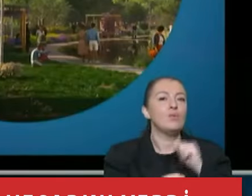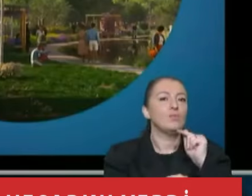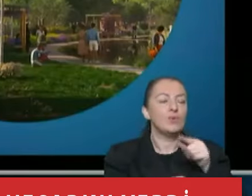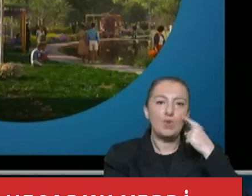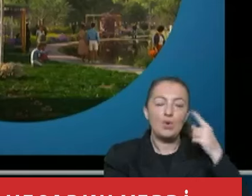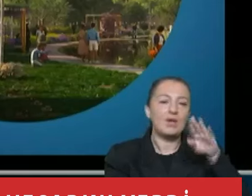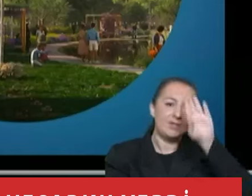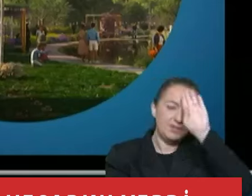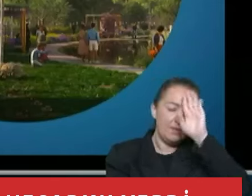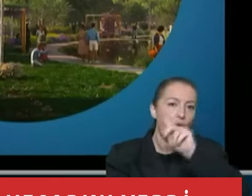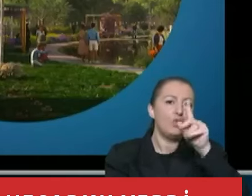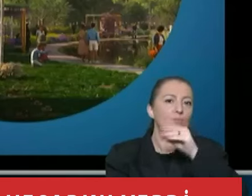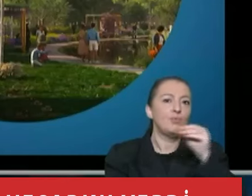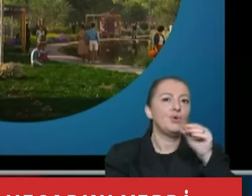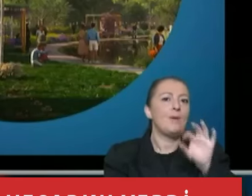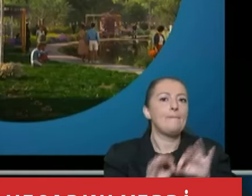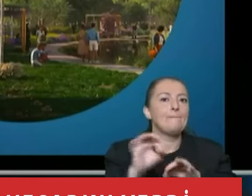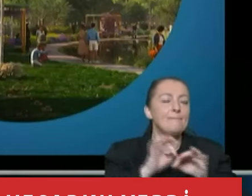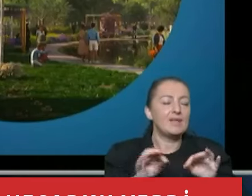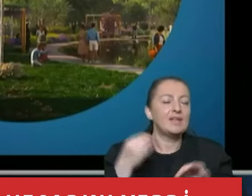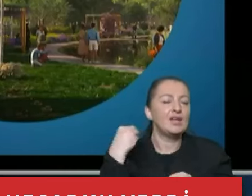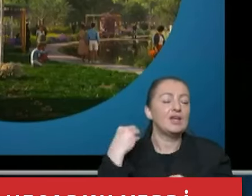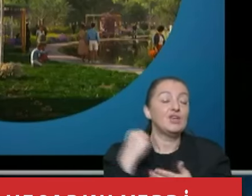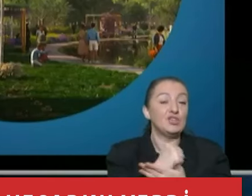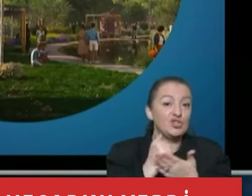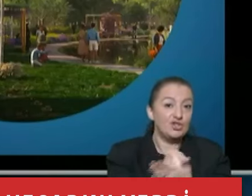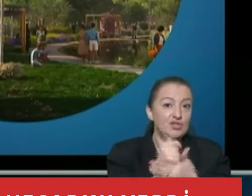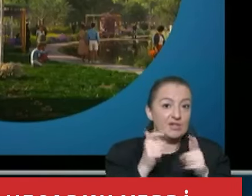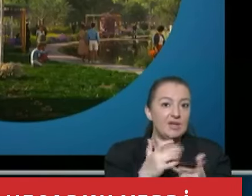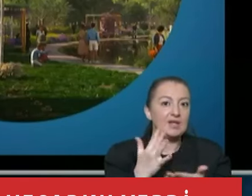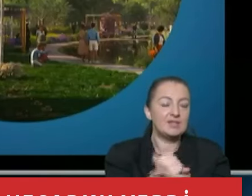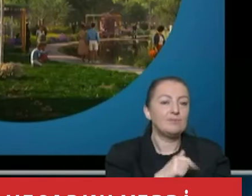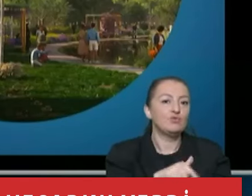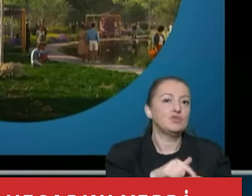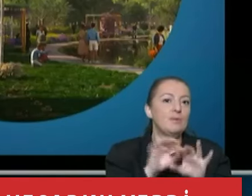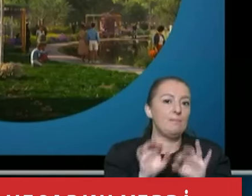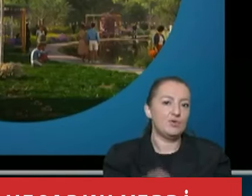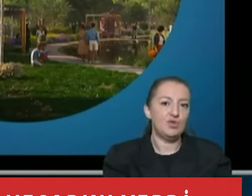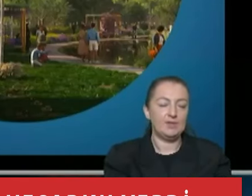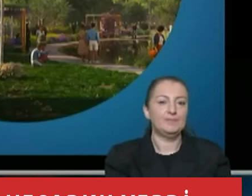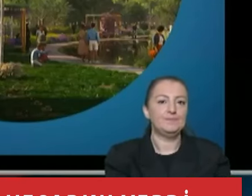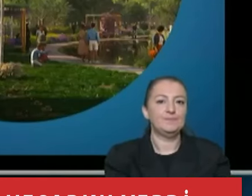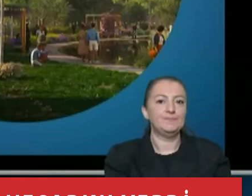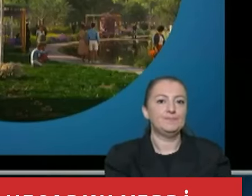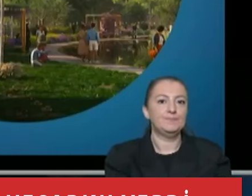İstanbul'un da 10 milyon metrekarelik yeşil alana kazandırma sürecini başlatmış